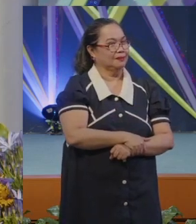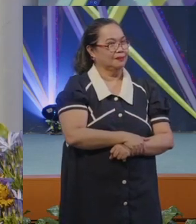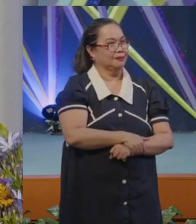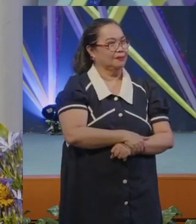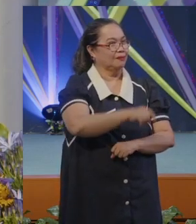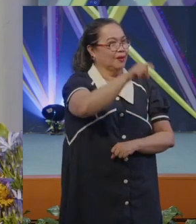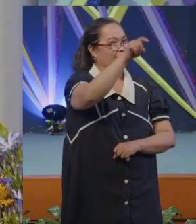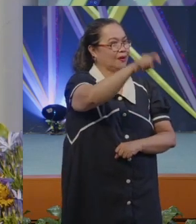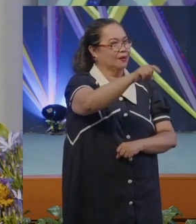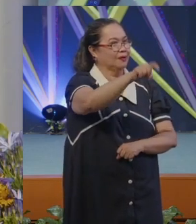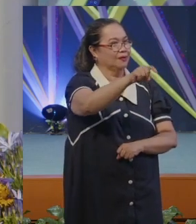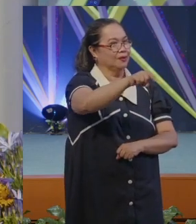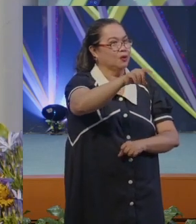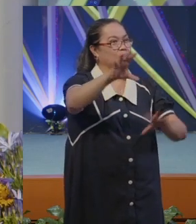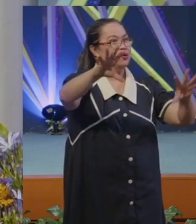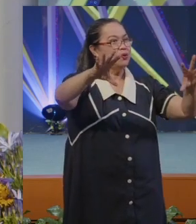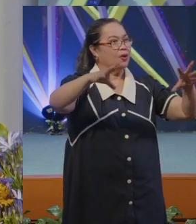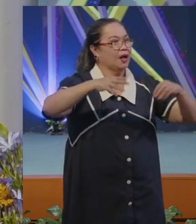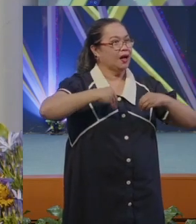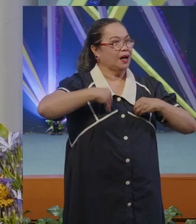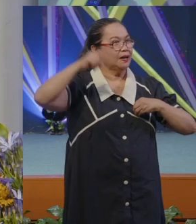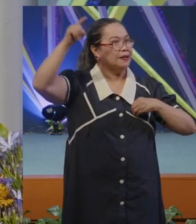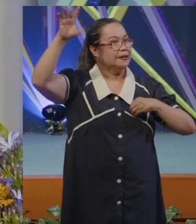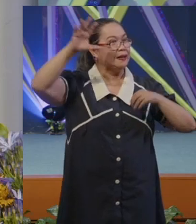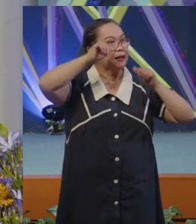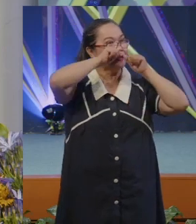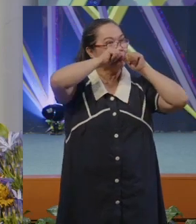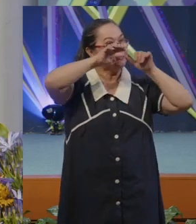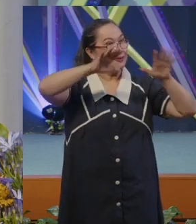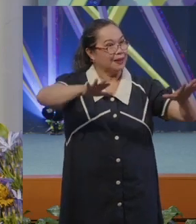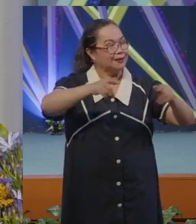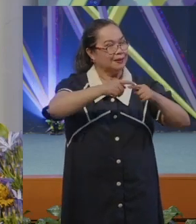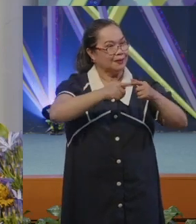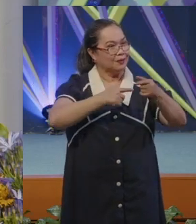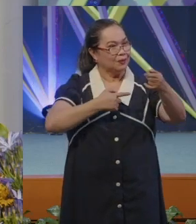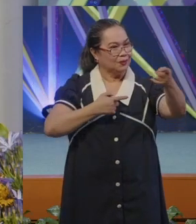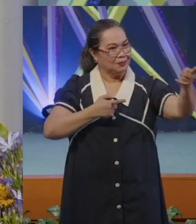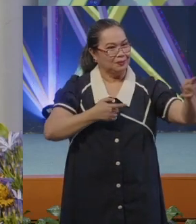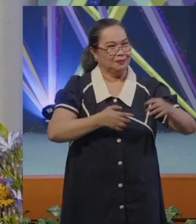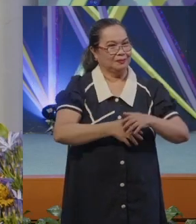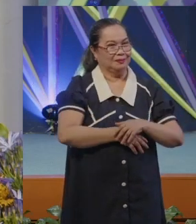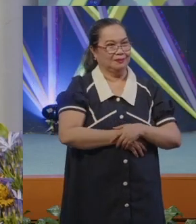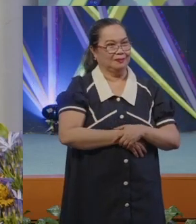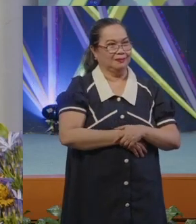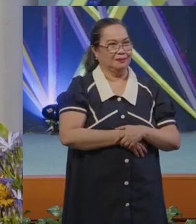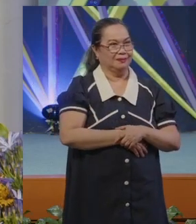Natanggapin ang biyaya na kanyang ipinangako sa lahat ng kanyang mga anak.